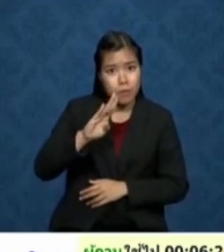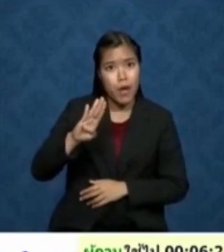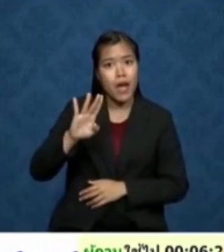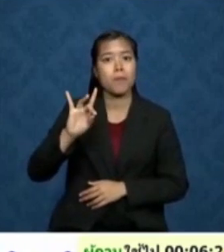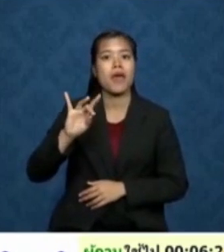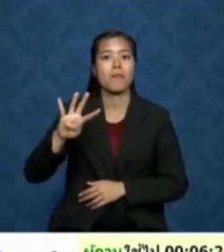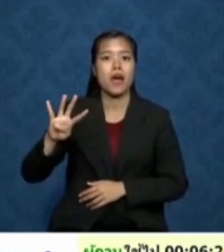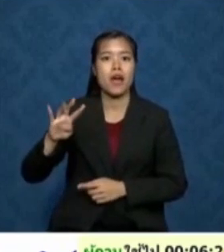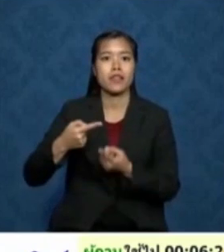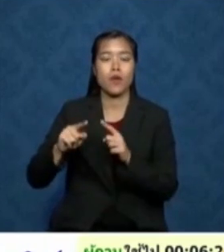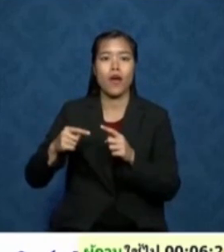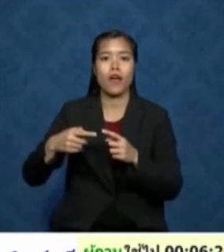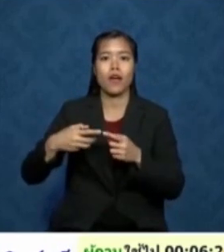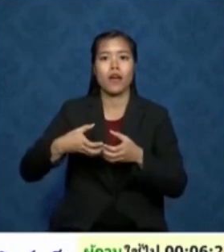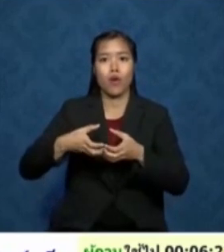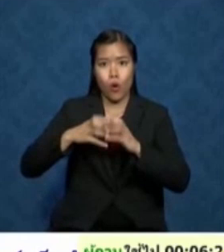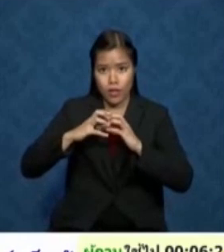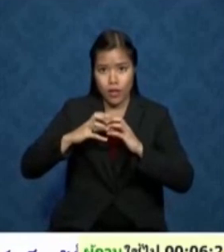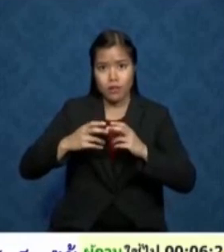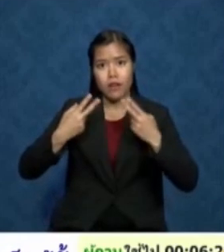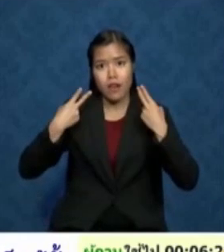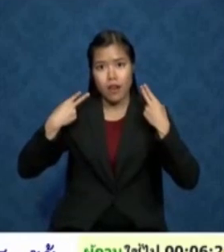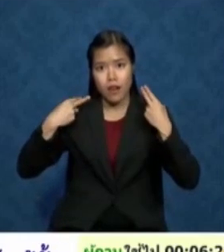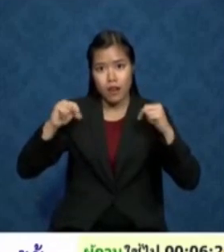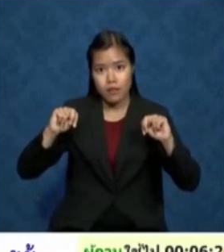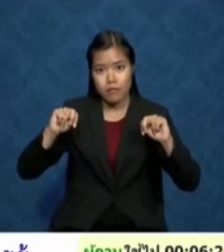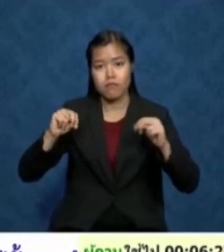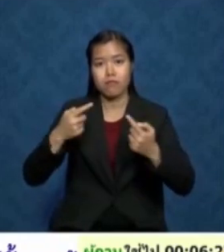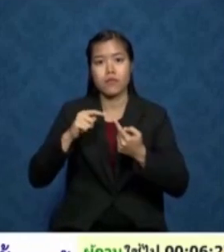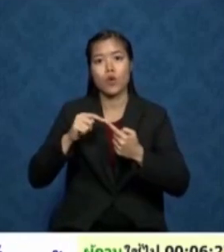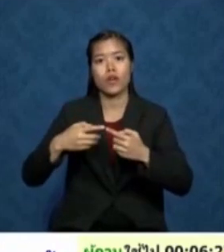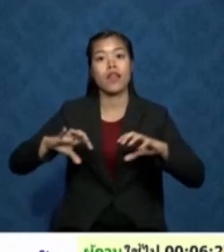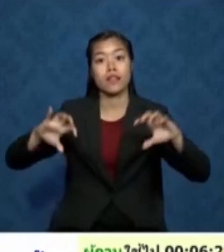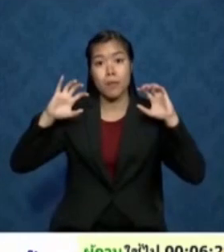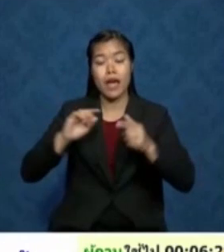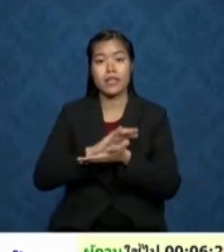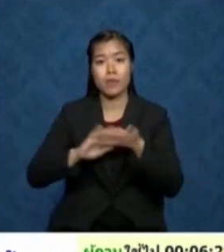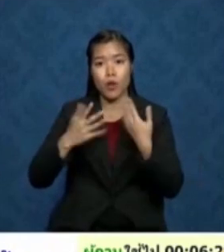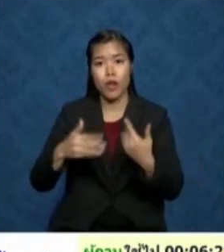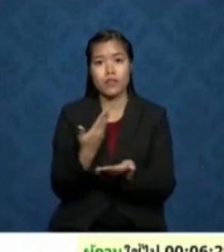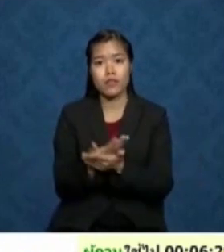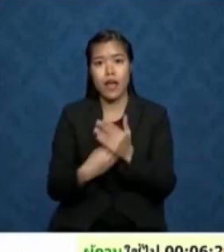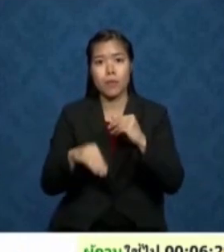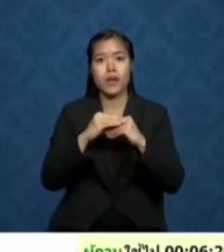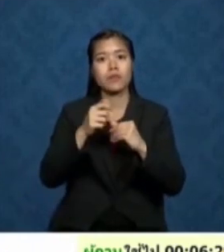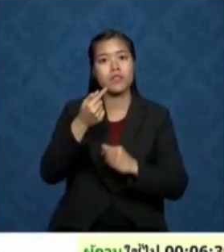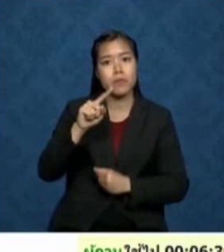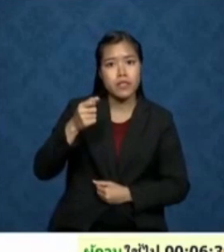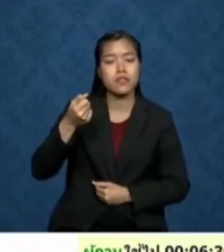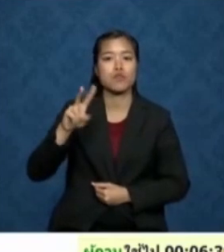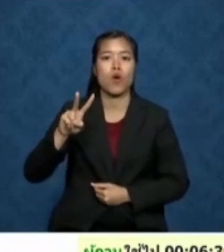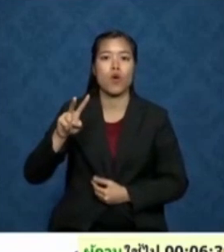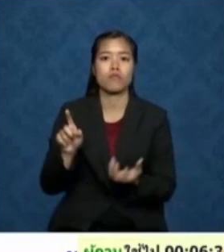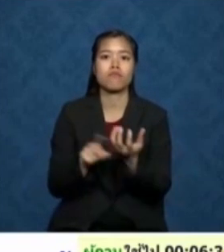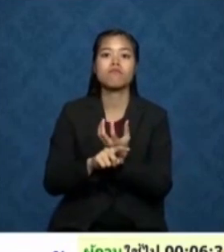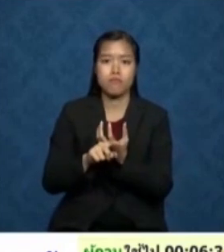เทียง 3 เดือนก็สามารถทำใหขยับข้มาเป็ 11-12 บาทได้ผมก็ตองขอบคุณแทนพน้ประชาชนครั แล้